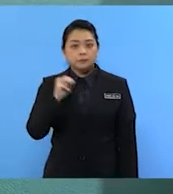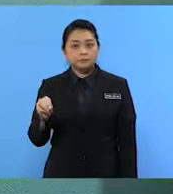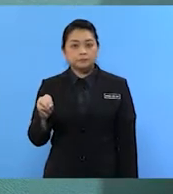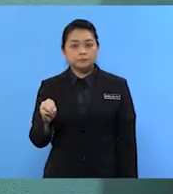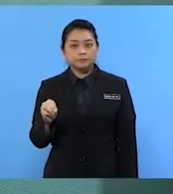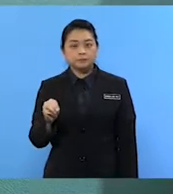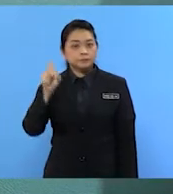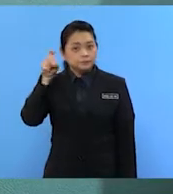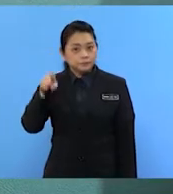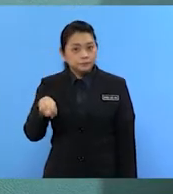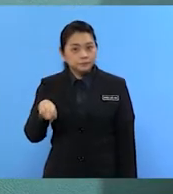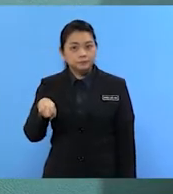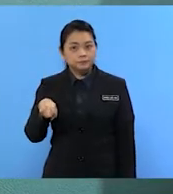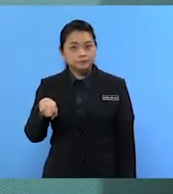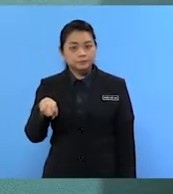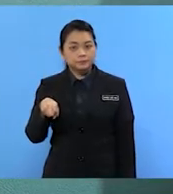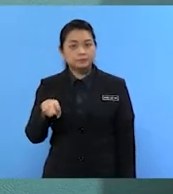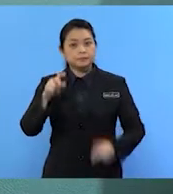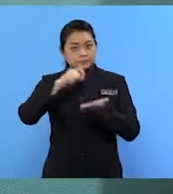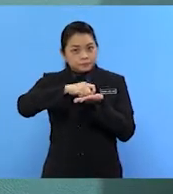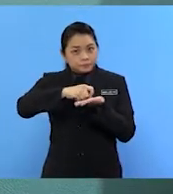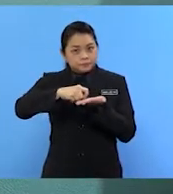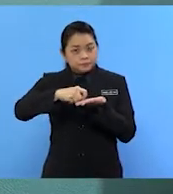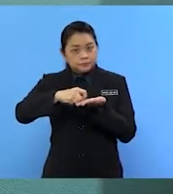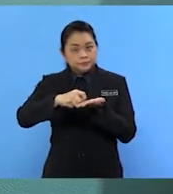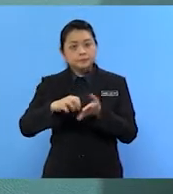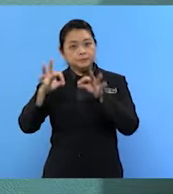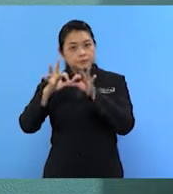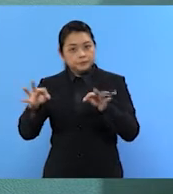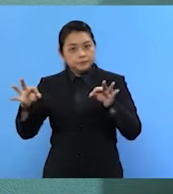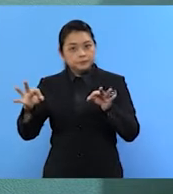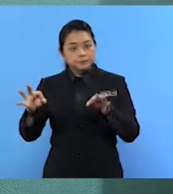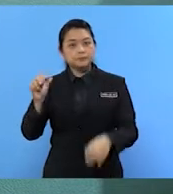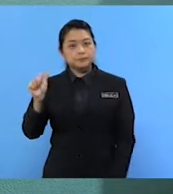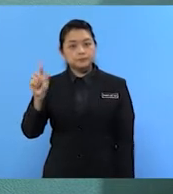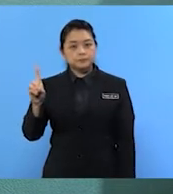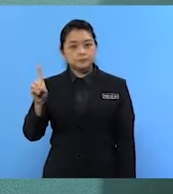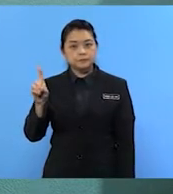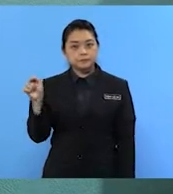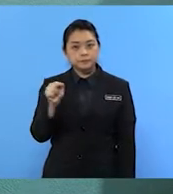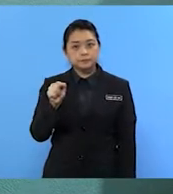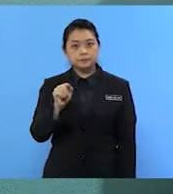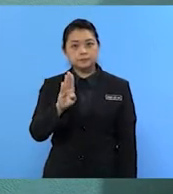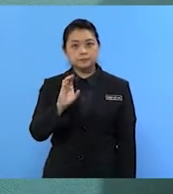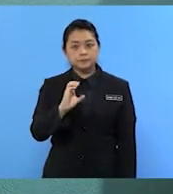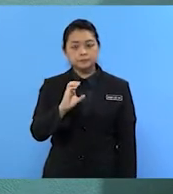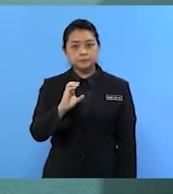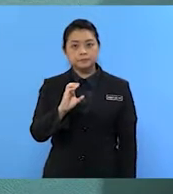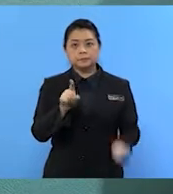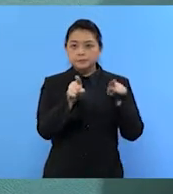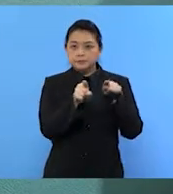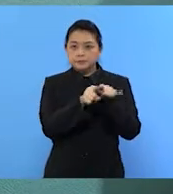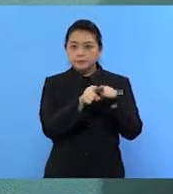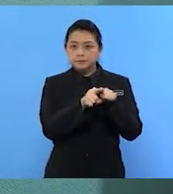Murid-murid dikehendaki menulis persamaan AD tolak BC